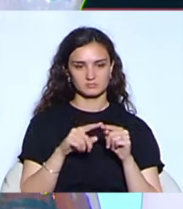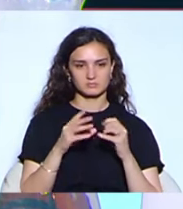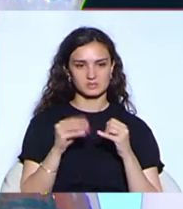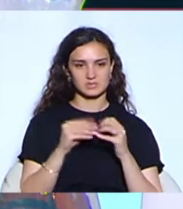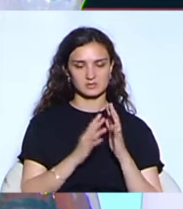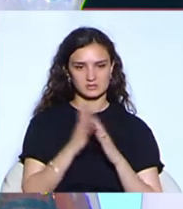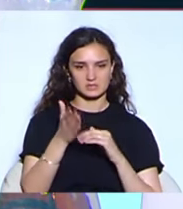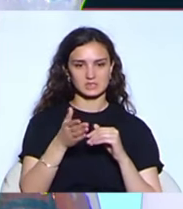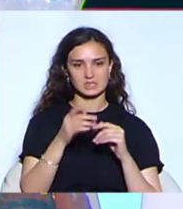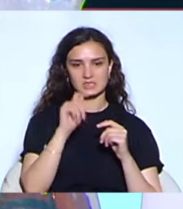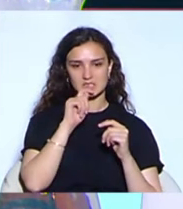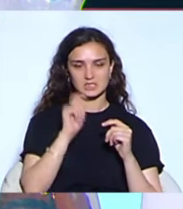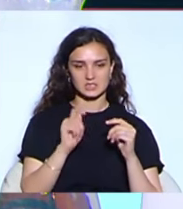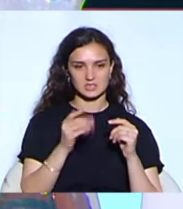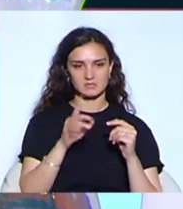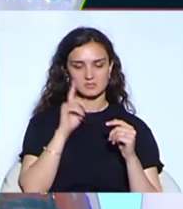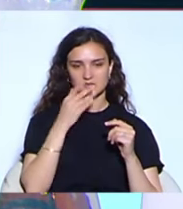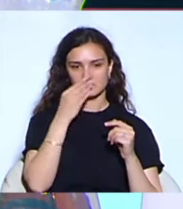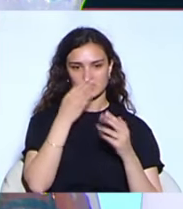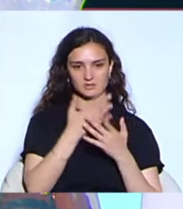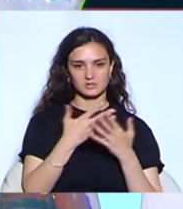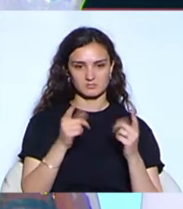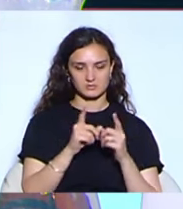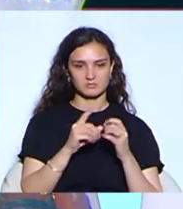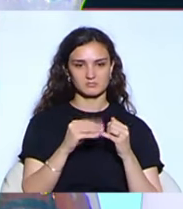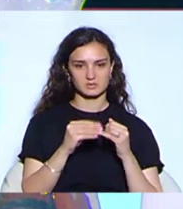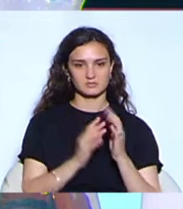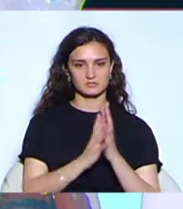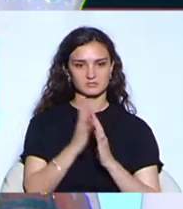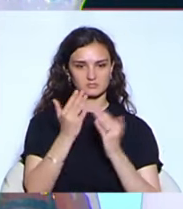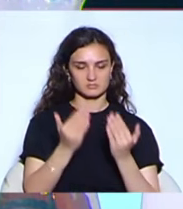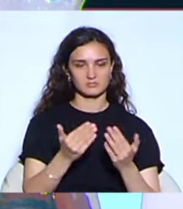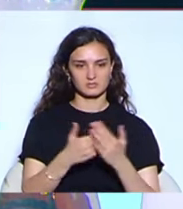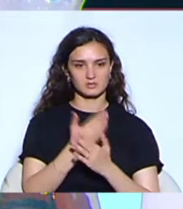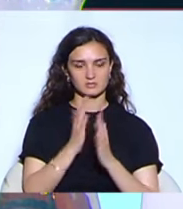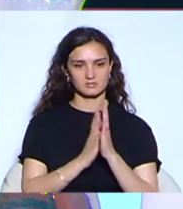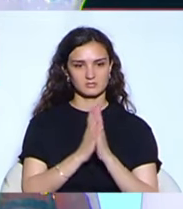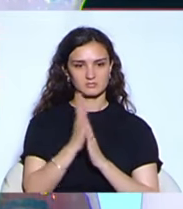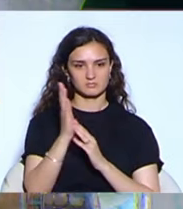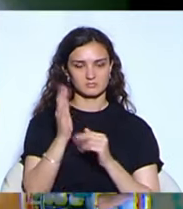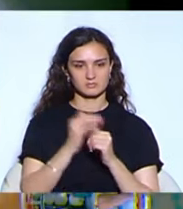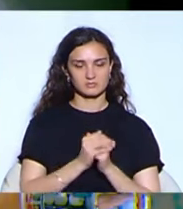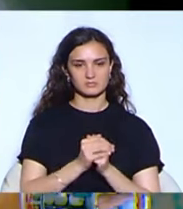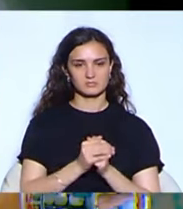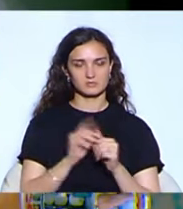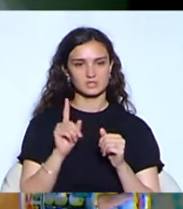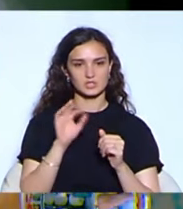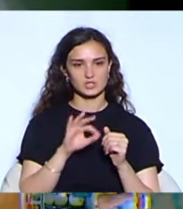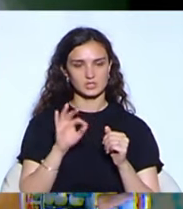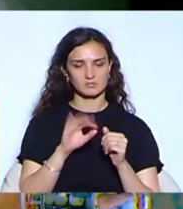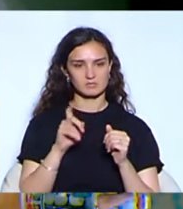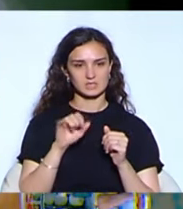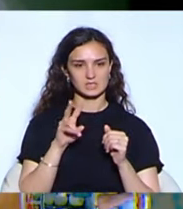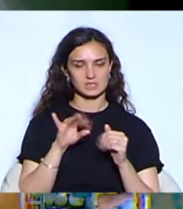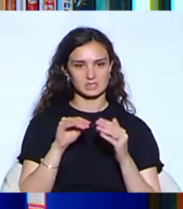მიწასთან იზრდება, წიწაკა და მწვანილები, რომელიც ასევე საზრდოობენ ნიადაგიდან ახალი ამოტანილი ნივთიერებები. ეხლა რაც შეეხება